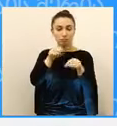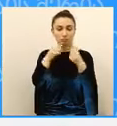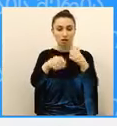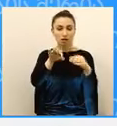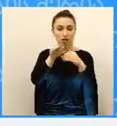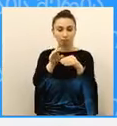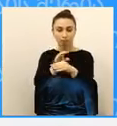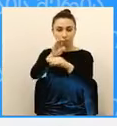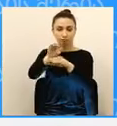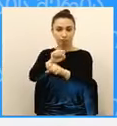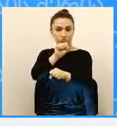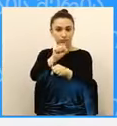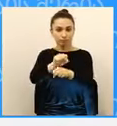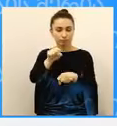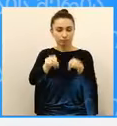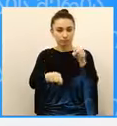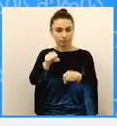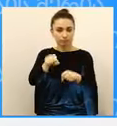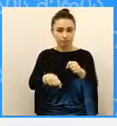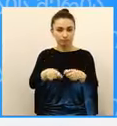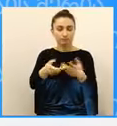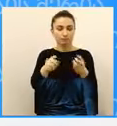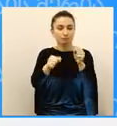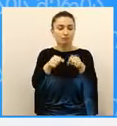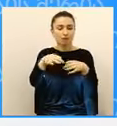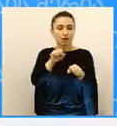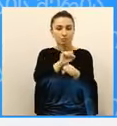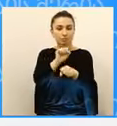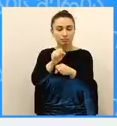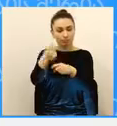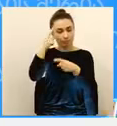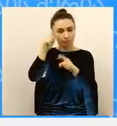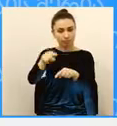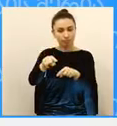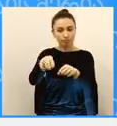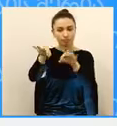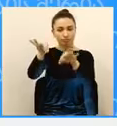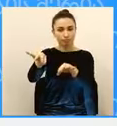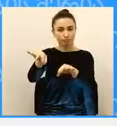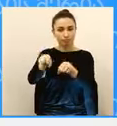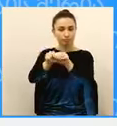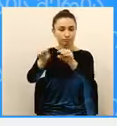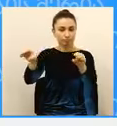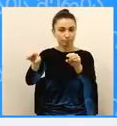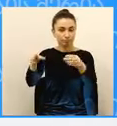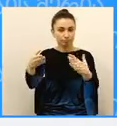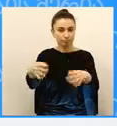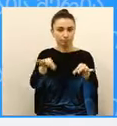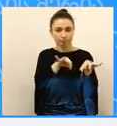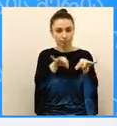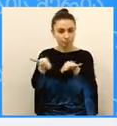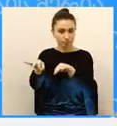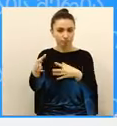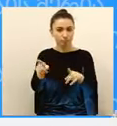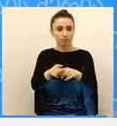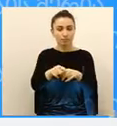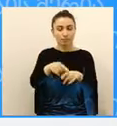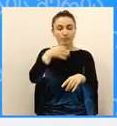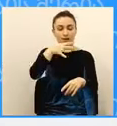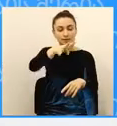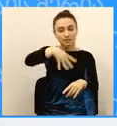გაჩერება, ბასლაინებზე ავტომობილების გაჩერება და დატოვება, დაპარკინგება, ასევე